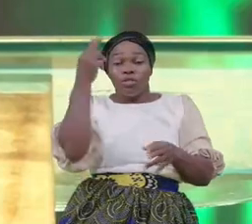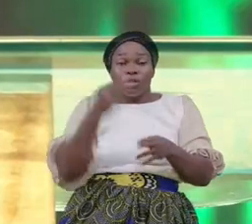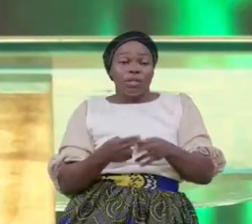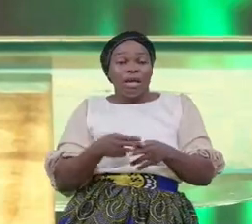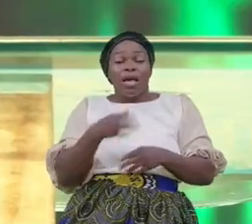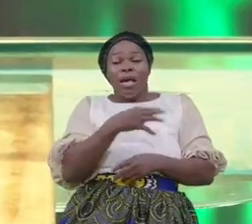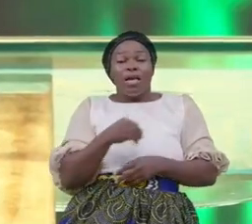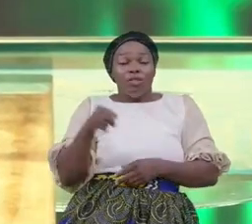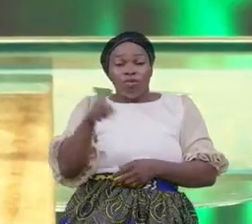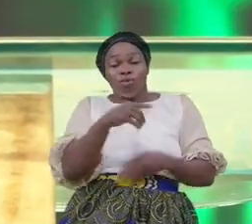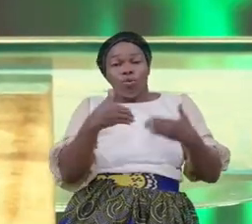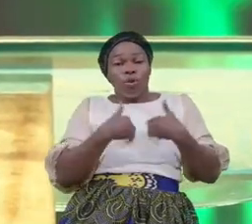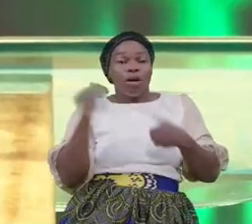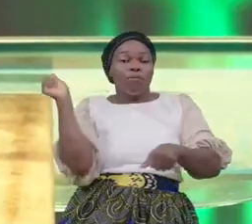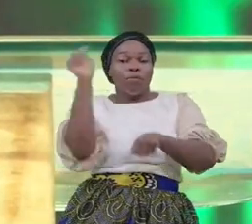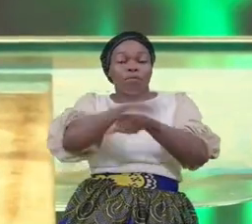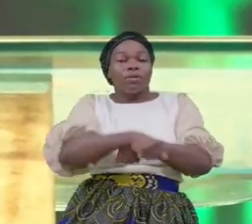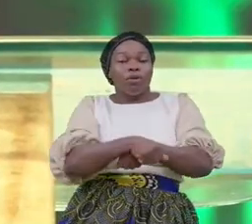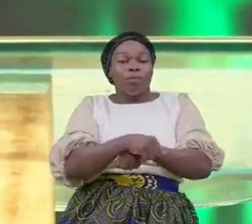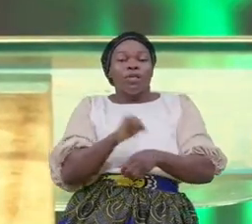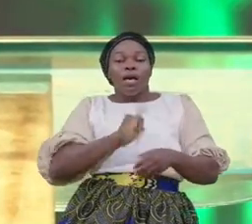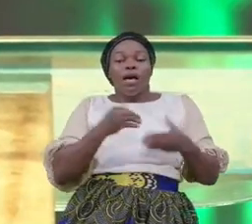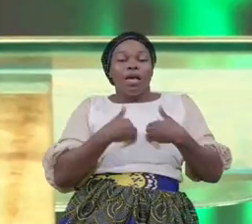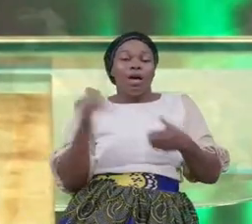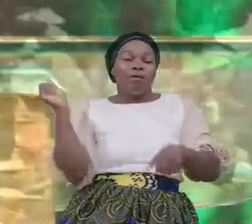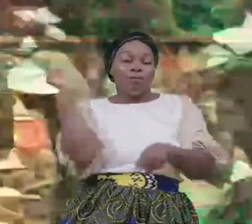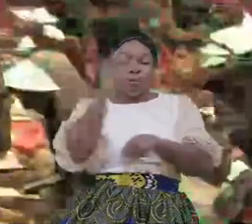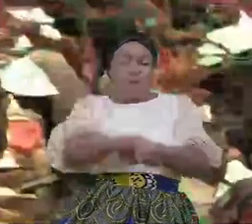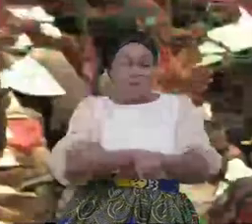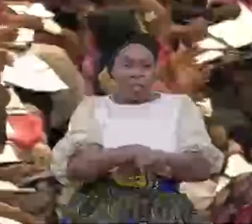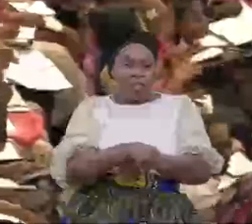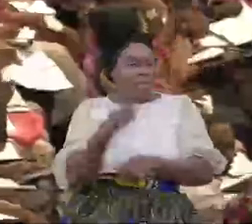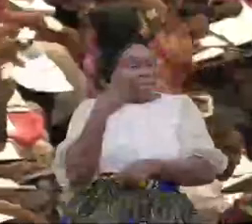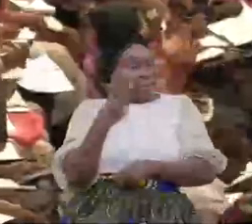Que j'ai vaincu. Que vois, j'ai vaincu. Vois, j'ai vaincu.